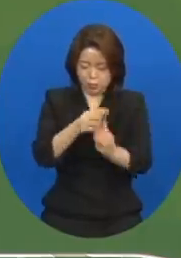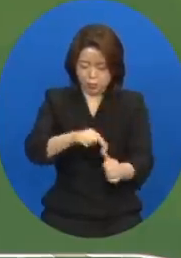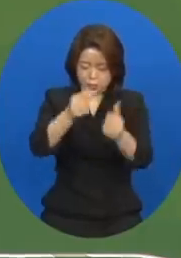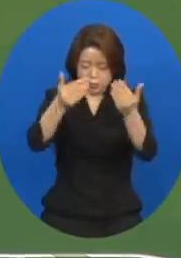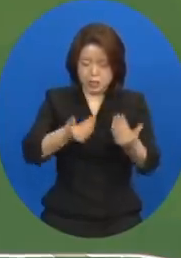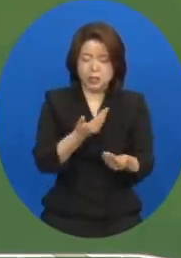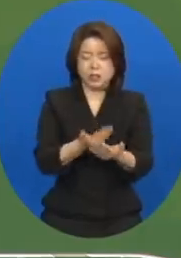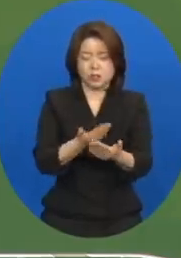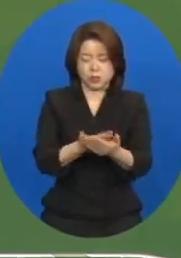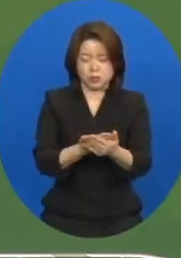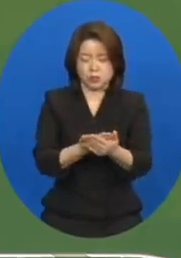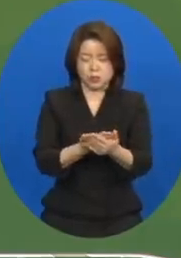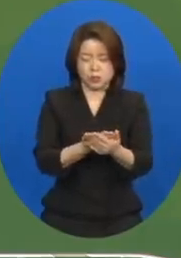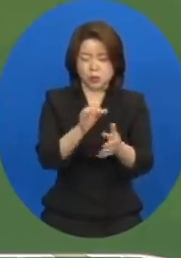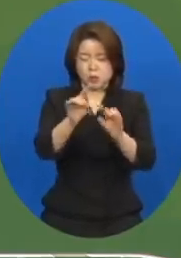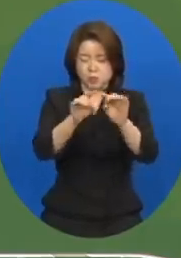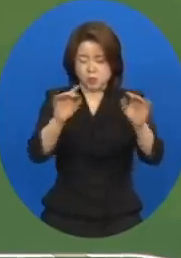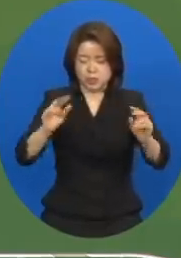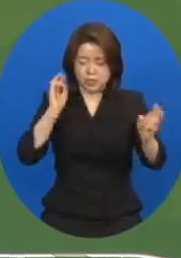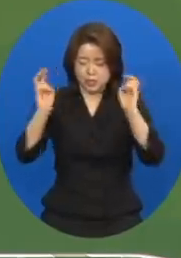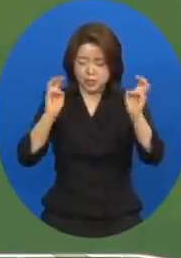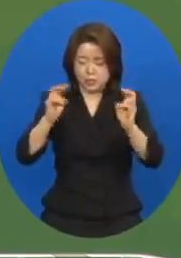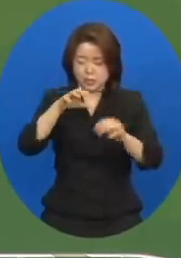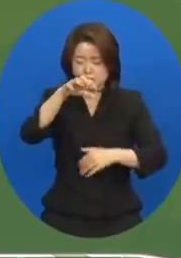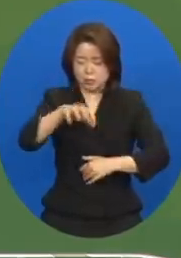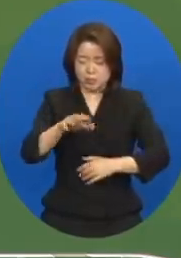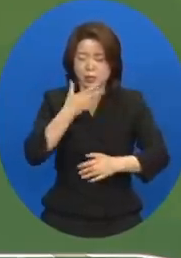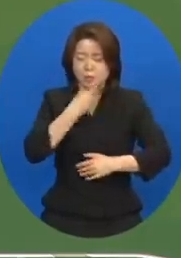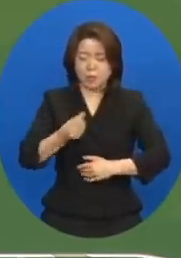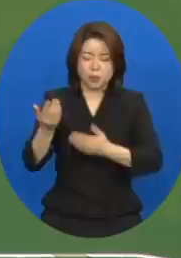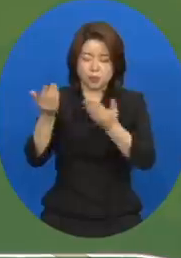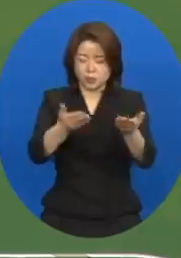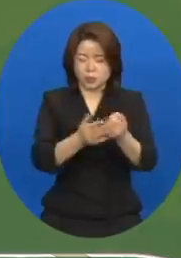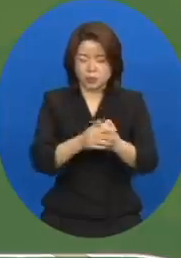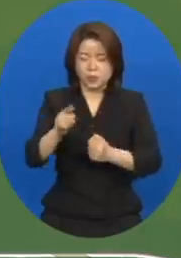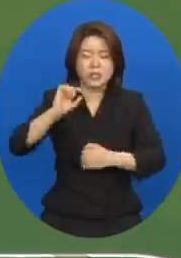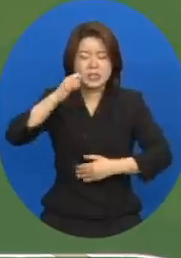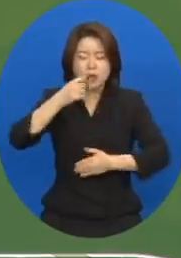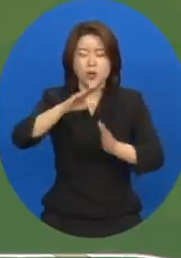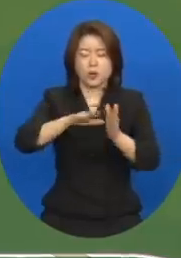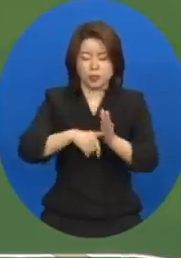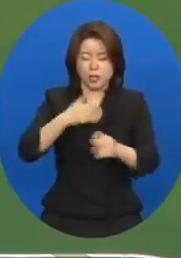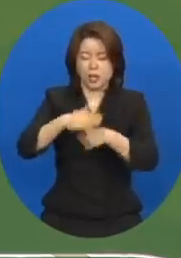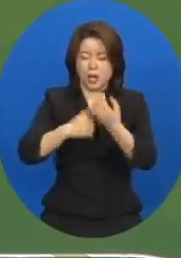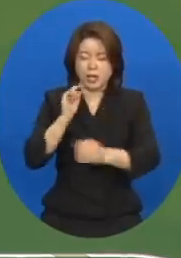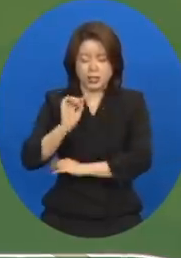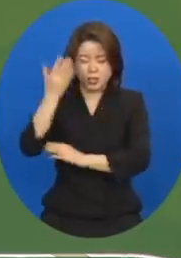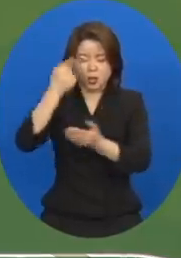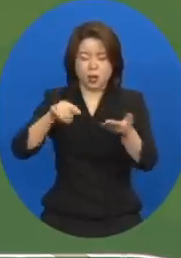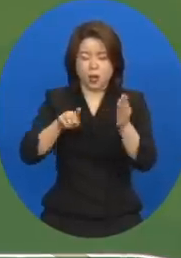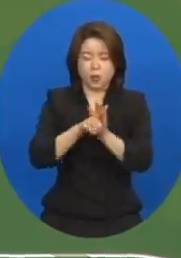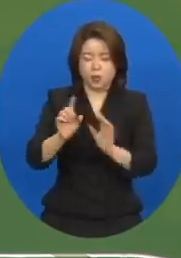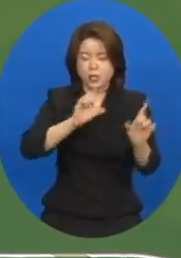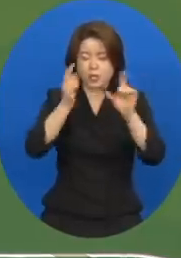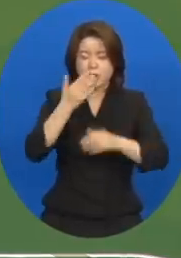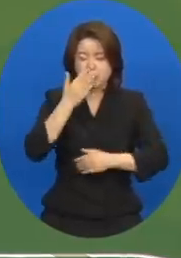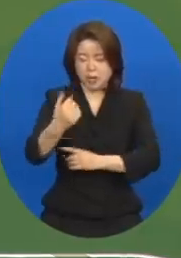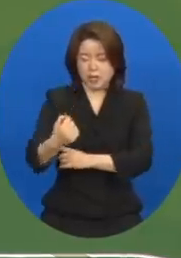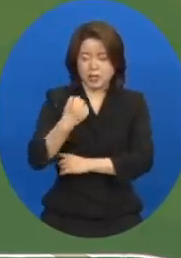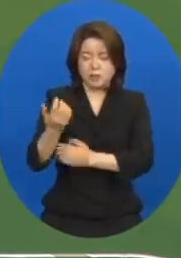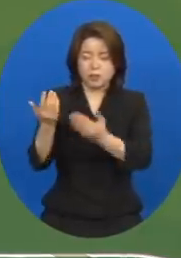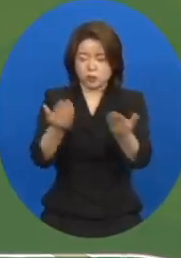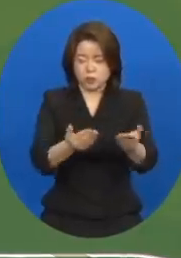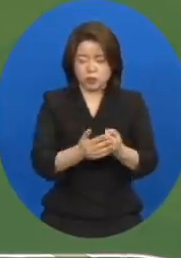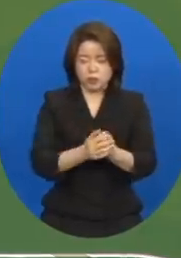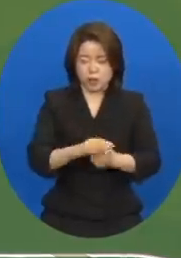하소서. 저들의 기업에 복을 주셔서 이 어려운 때에 하나님 영광 위에 살 힘을 주소서.